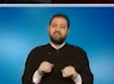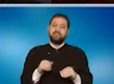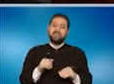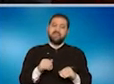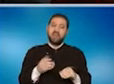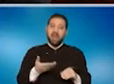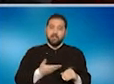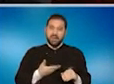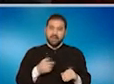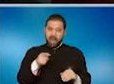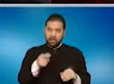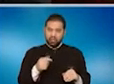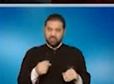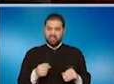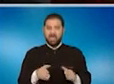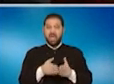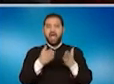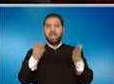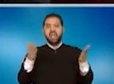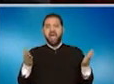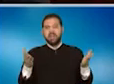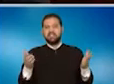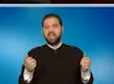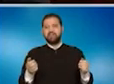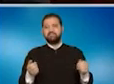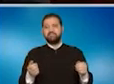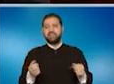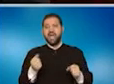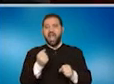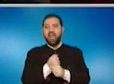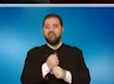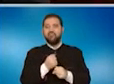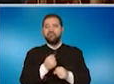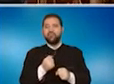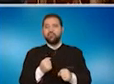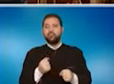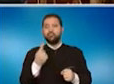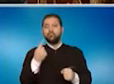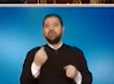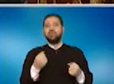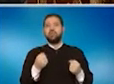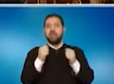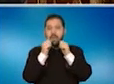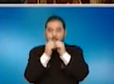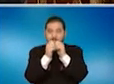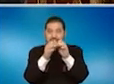Ghelasie, cartea și-a atins scopul. Cartea putea să fie furată de oricine. Ava Ghelasie nu s-a fi dus după nimeni. De ce? Pentru că cel care o